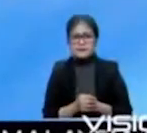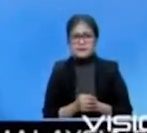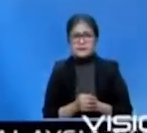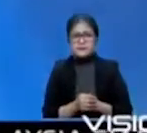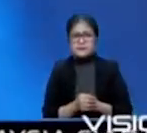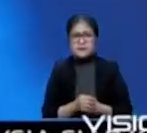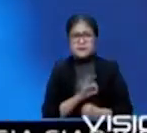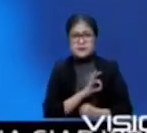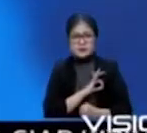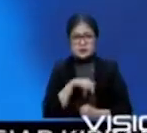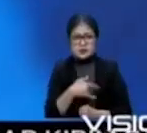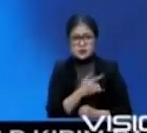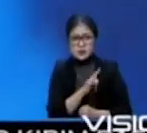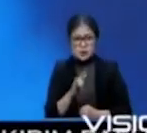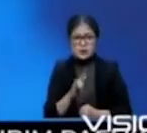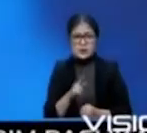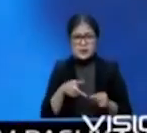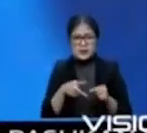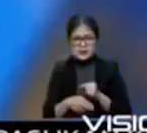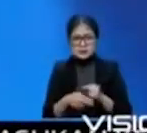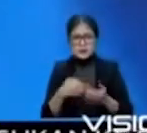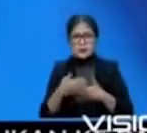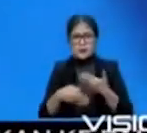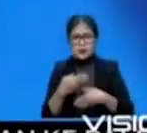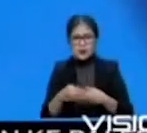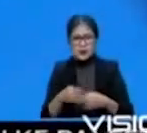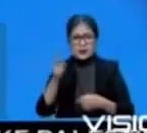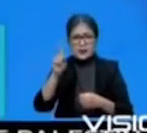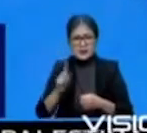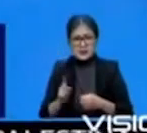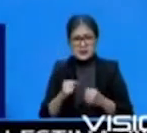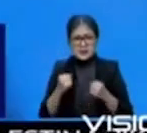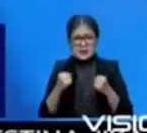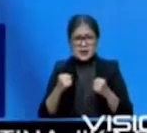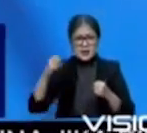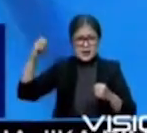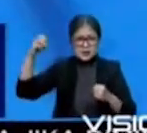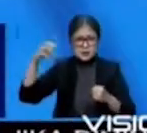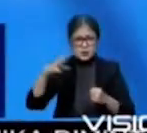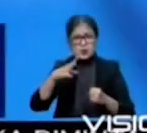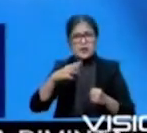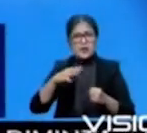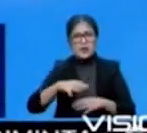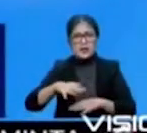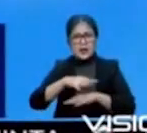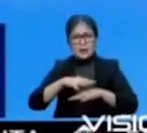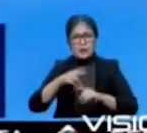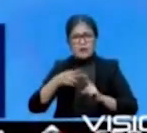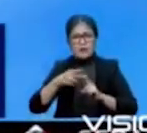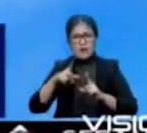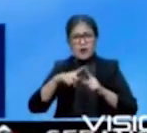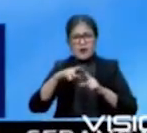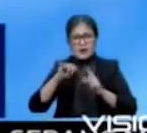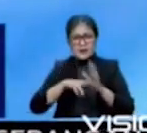kita kembali ke tanah air pemirsa Presiden Joko Widodo meresmikan proyek pembangkit listrik tenaga surya terapung atau floating solar di